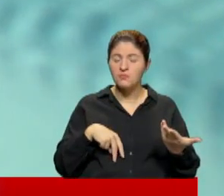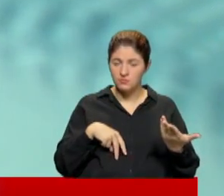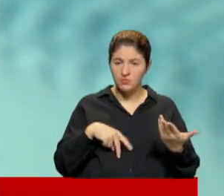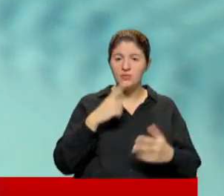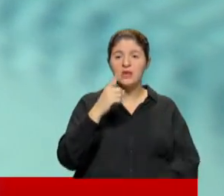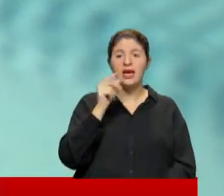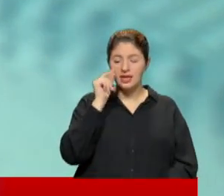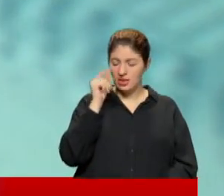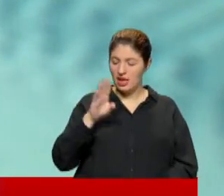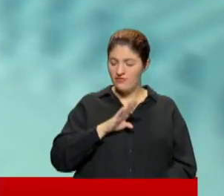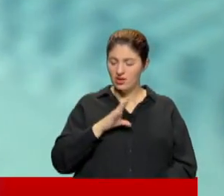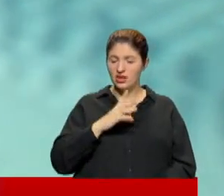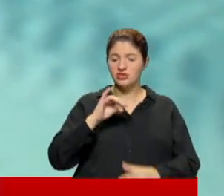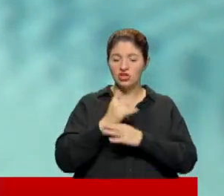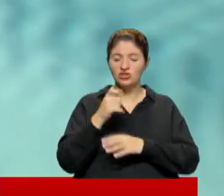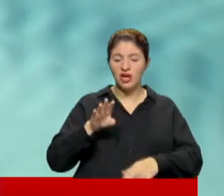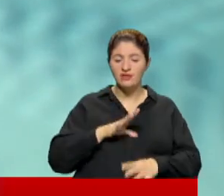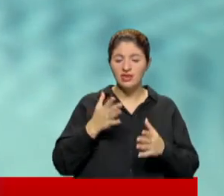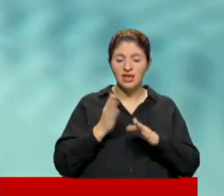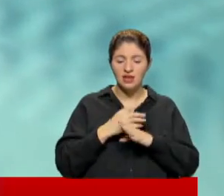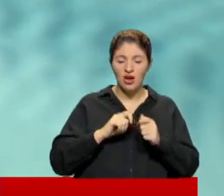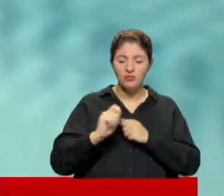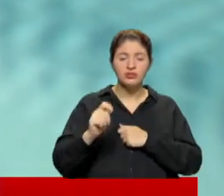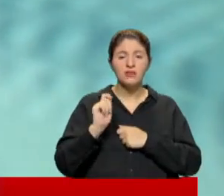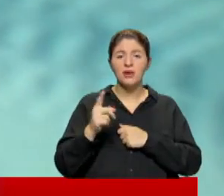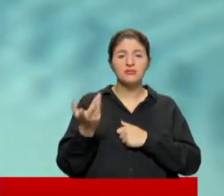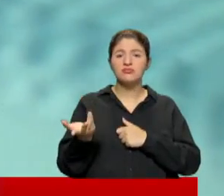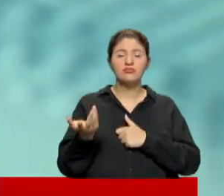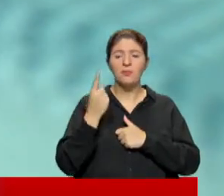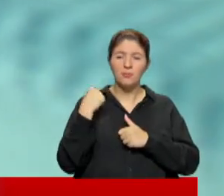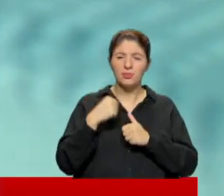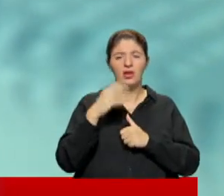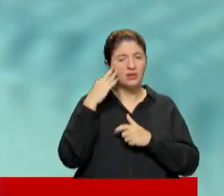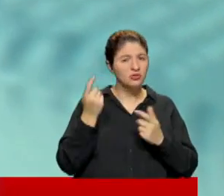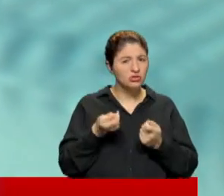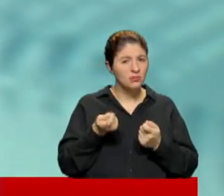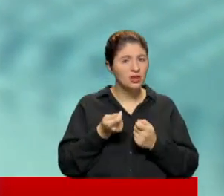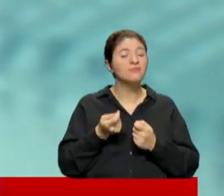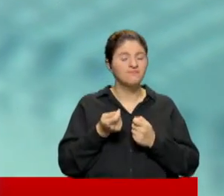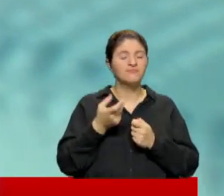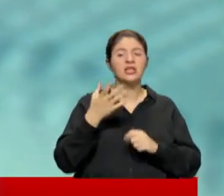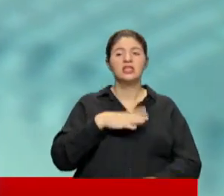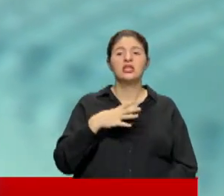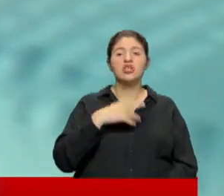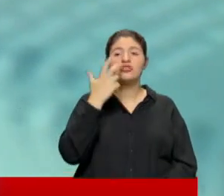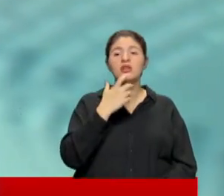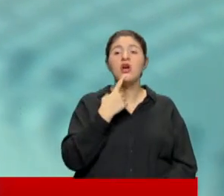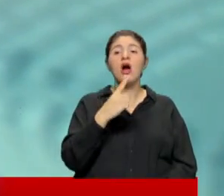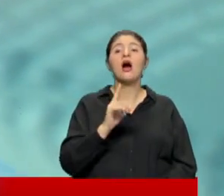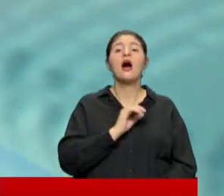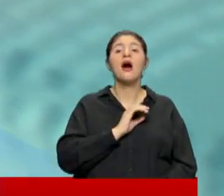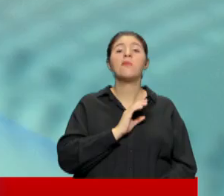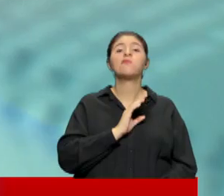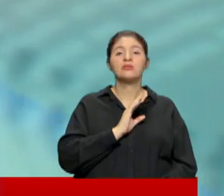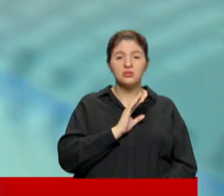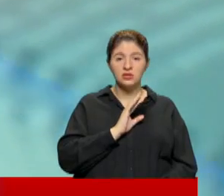insan evladından bir sanatçı evladından neden kopartılmış bir kez daha anlamaya çalışalım mı istedikleri şarkıyı Söylemediği